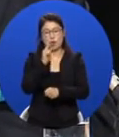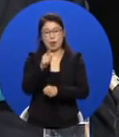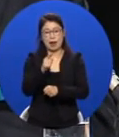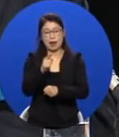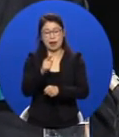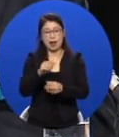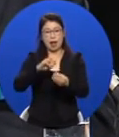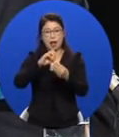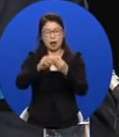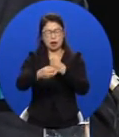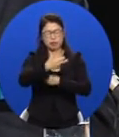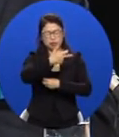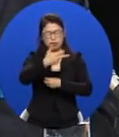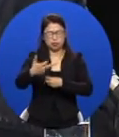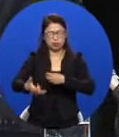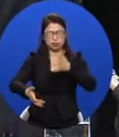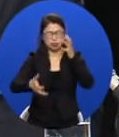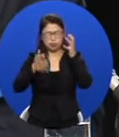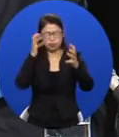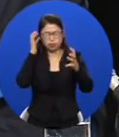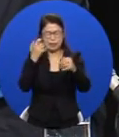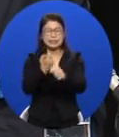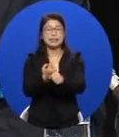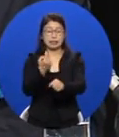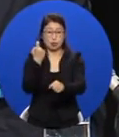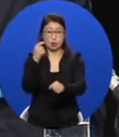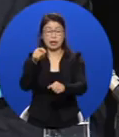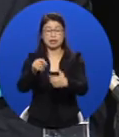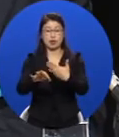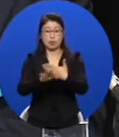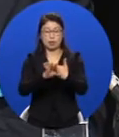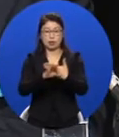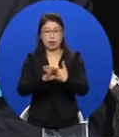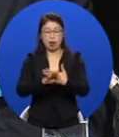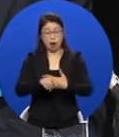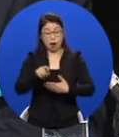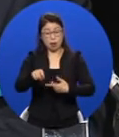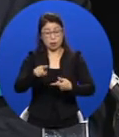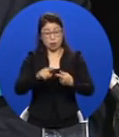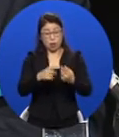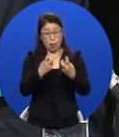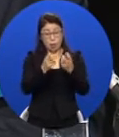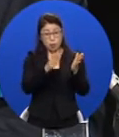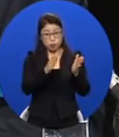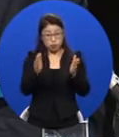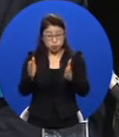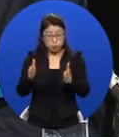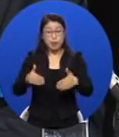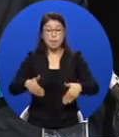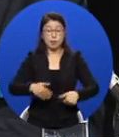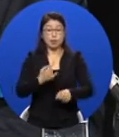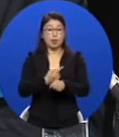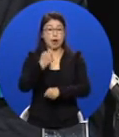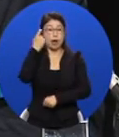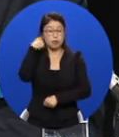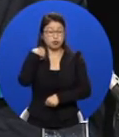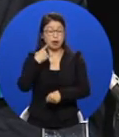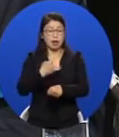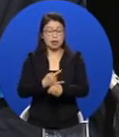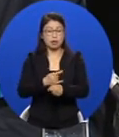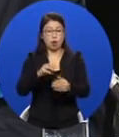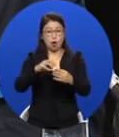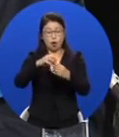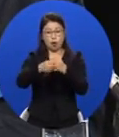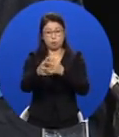감귤 대란이 발생했습니다. 작년도에. 그러면 야, 이걸 좀 대책을 만들어야 되겠구나. 그렇게 해서 야,